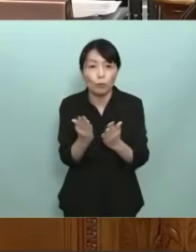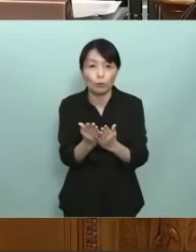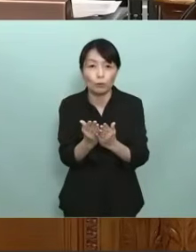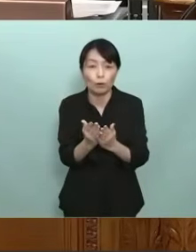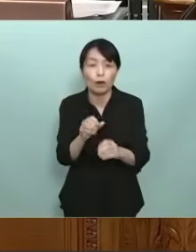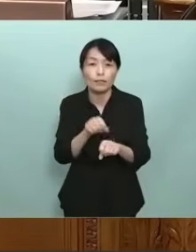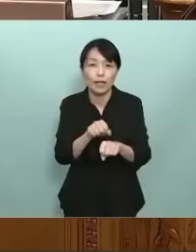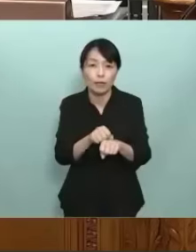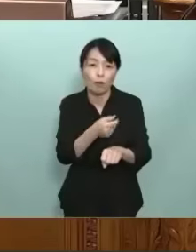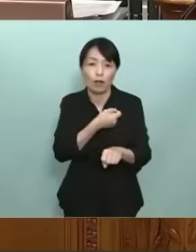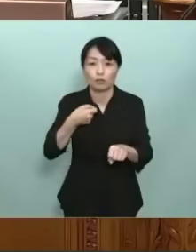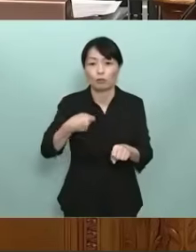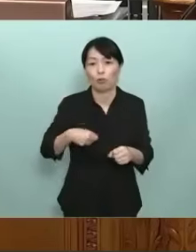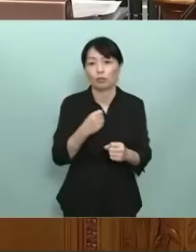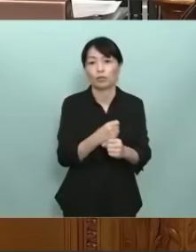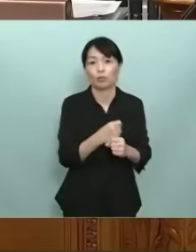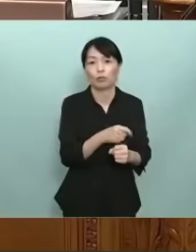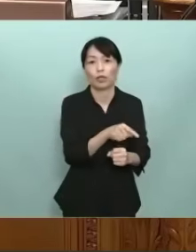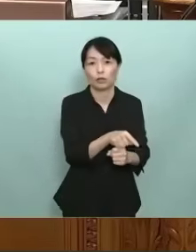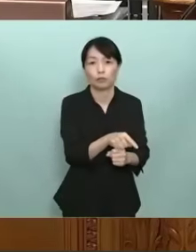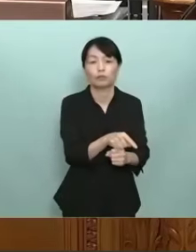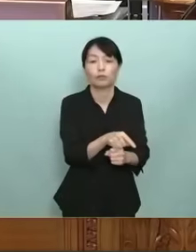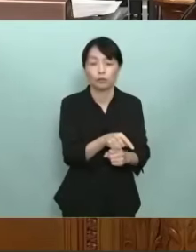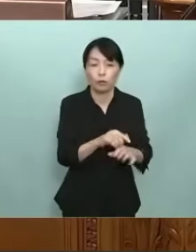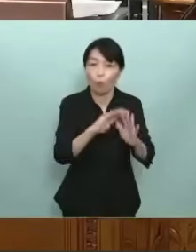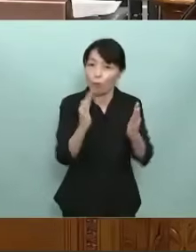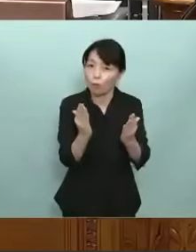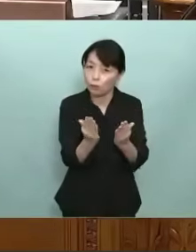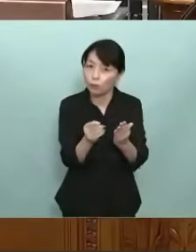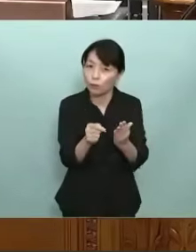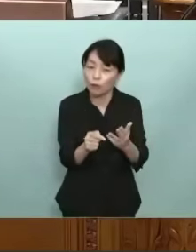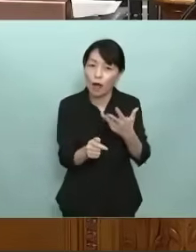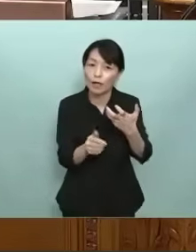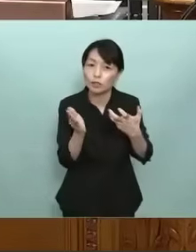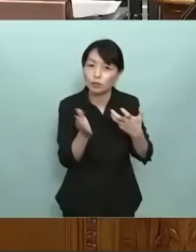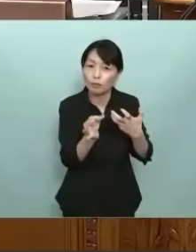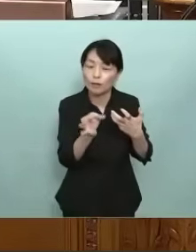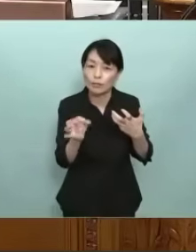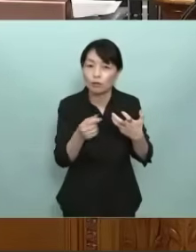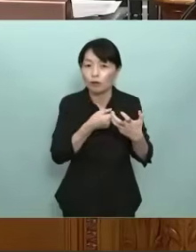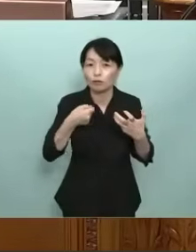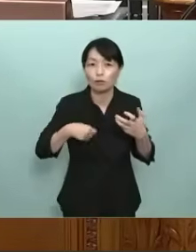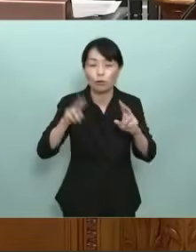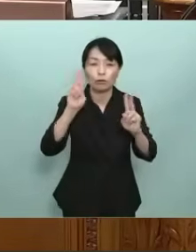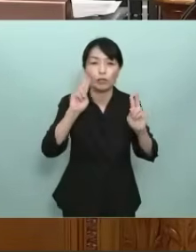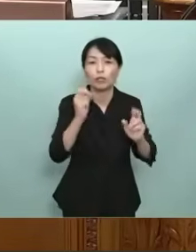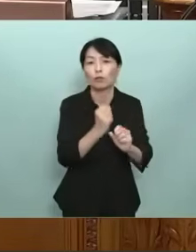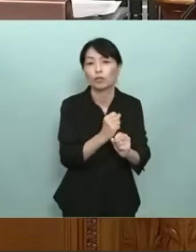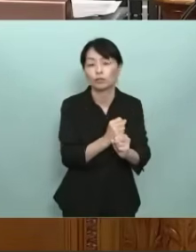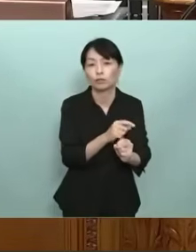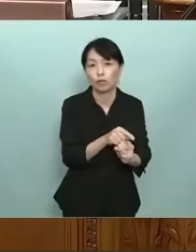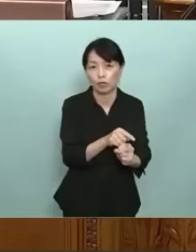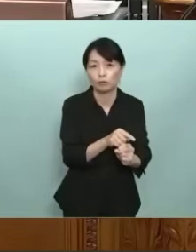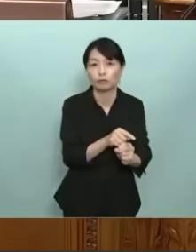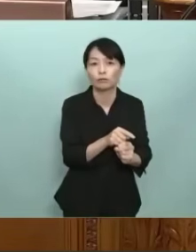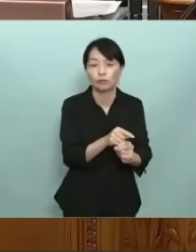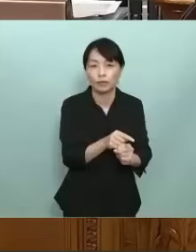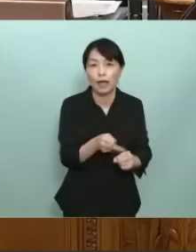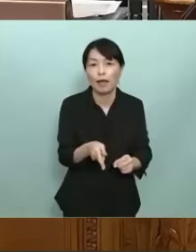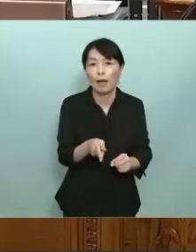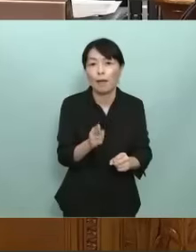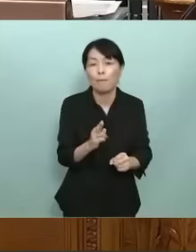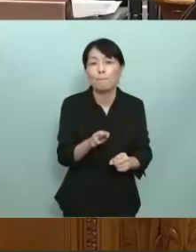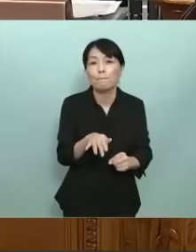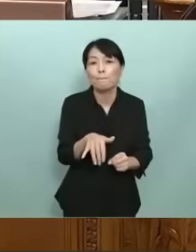光発電に必要な主要要素の8割を中国企業は占めていますそしてパネル素材の多決勝